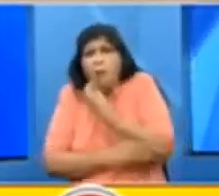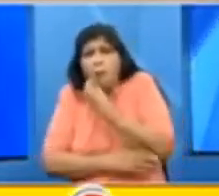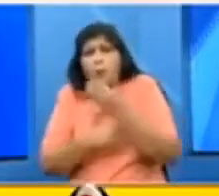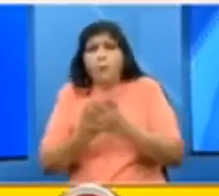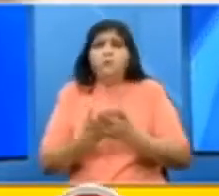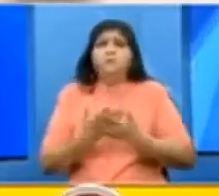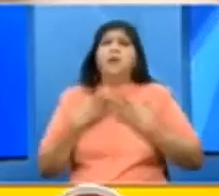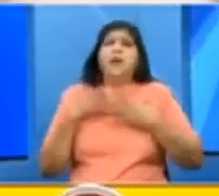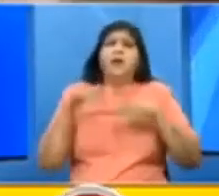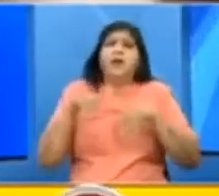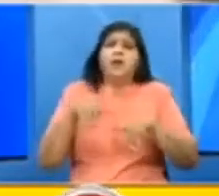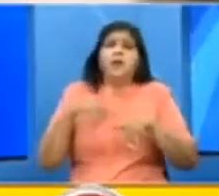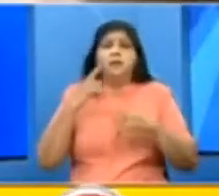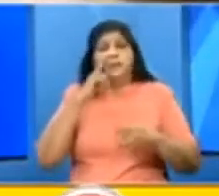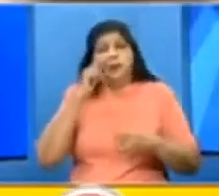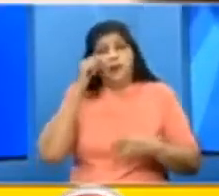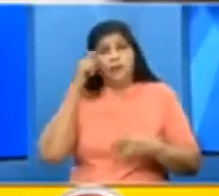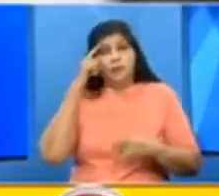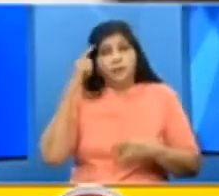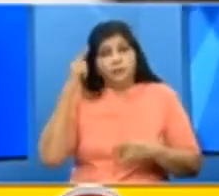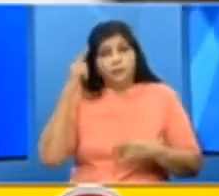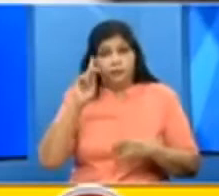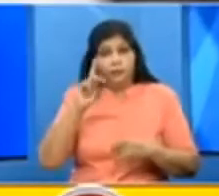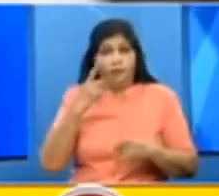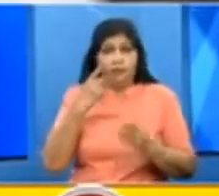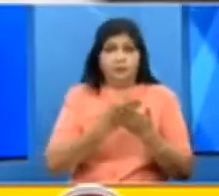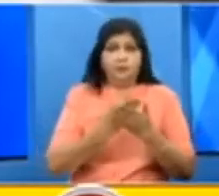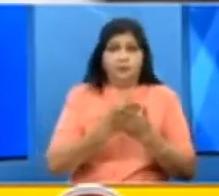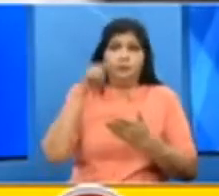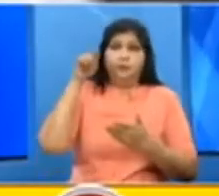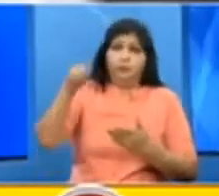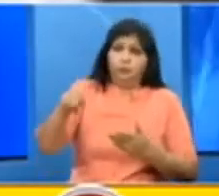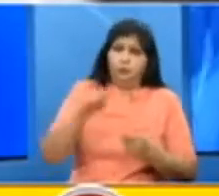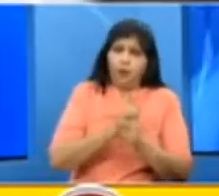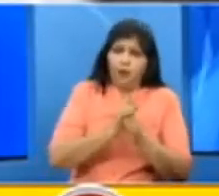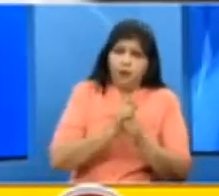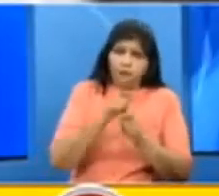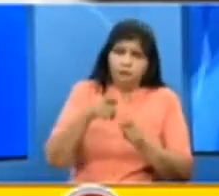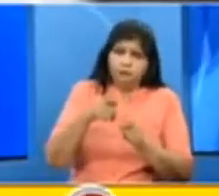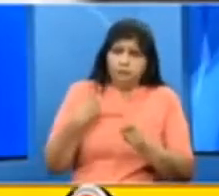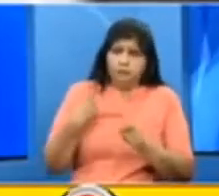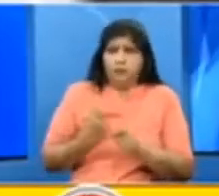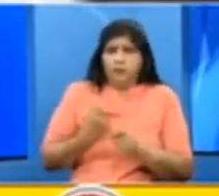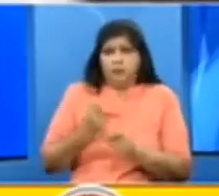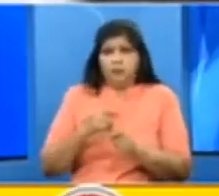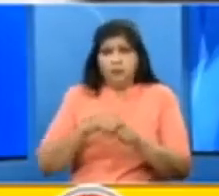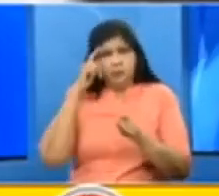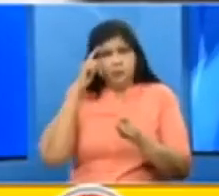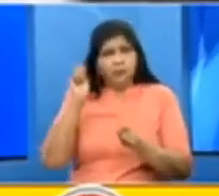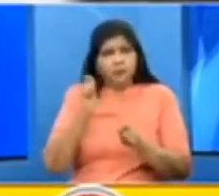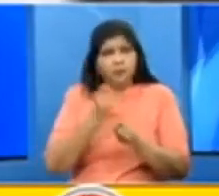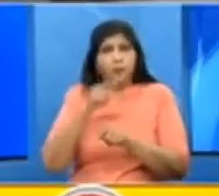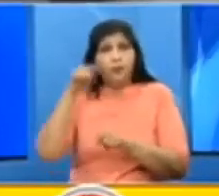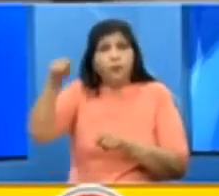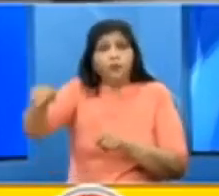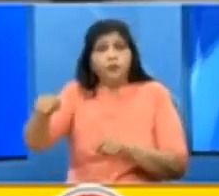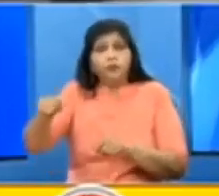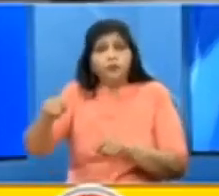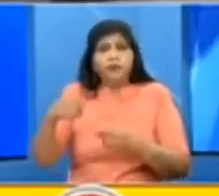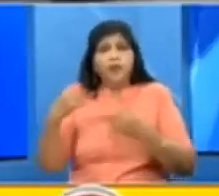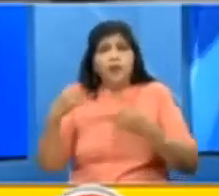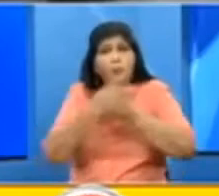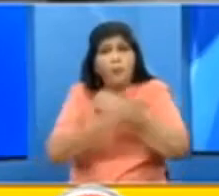चाहिए। उसे ये सोचना चाहिए कि जो वो करने जा रहा है उससे उस व्यक्ति की